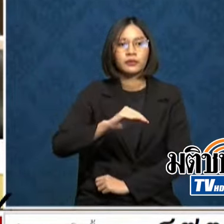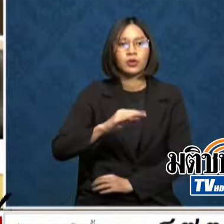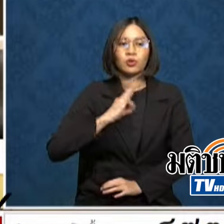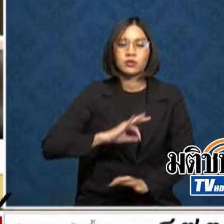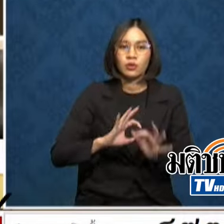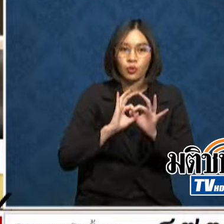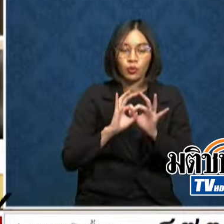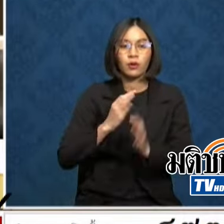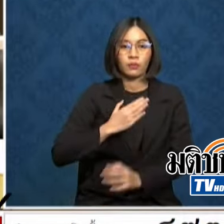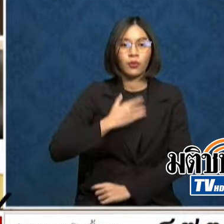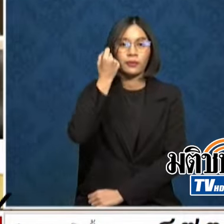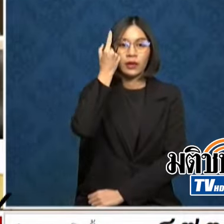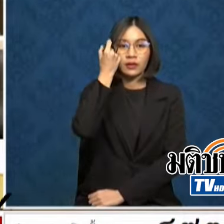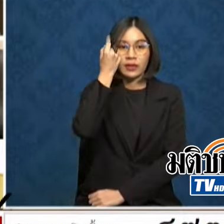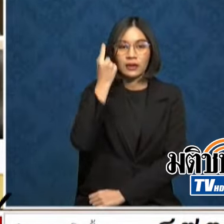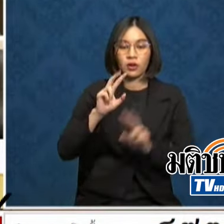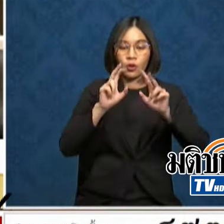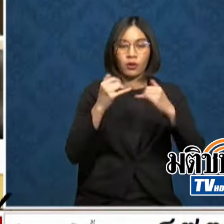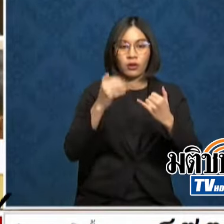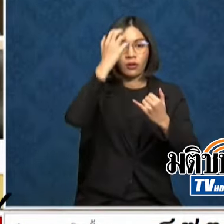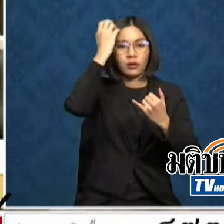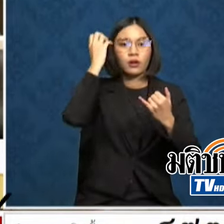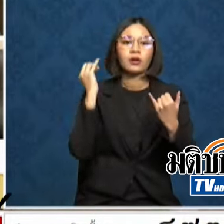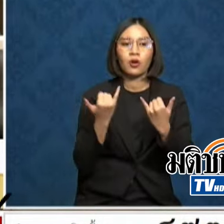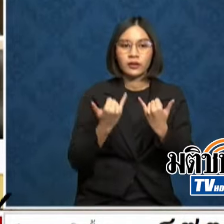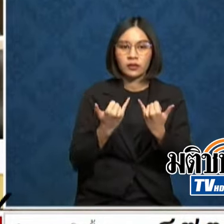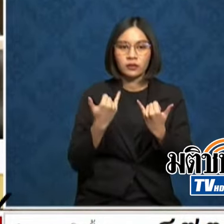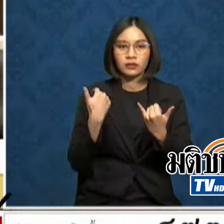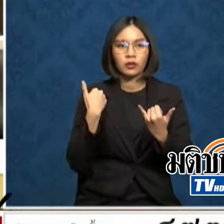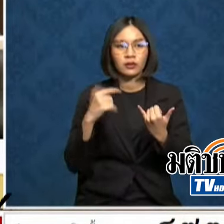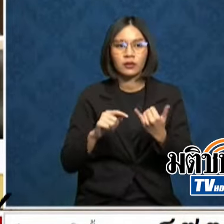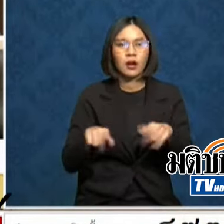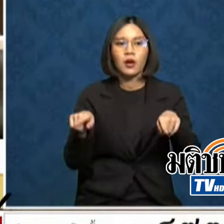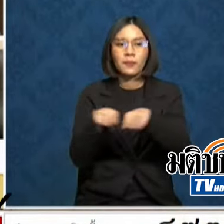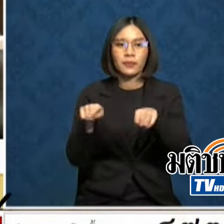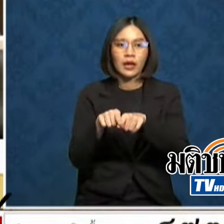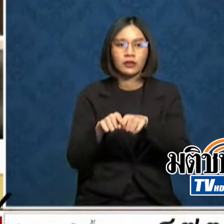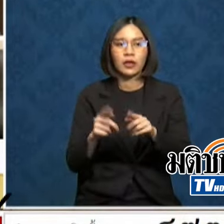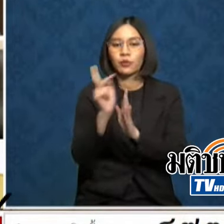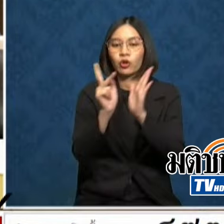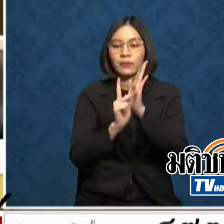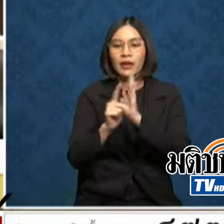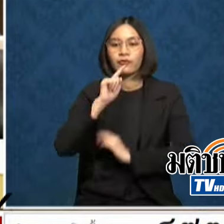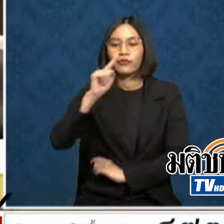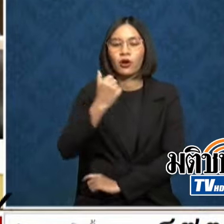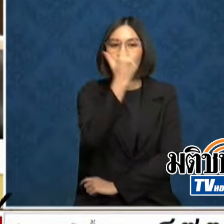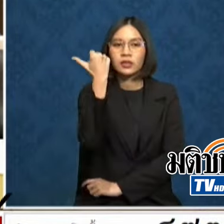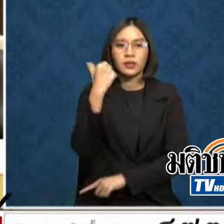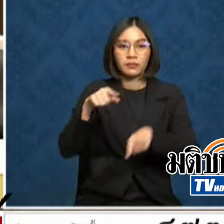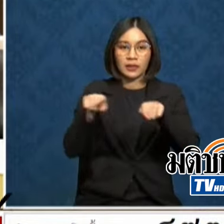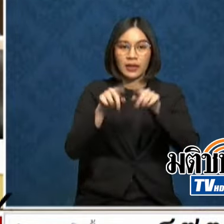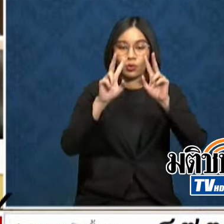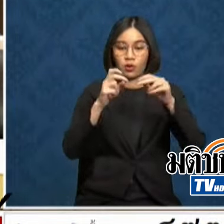านครับผมเข้าใจว่าเรื่องนี้คดีมันจะขาดประเด็นมันไม่ต่างกันกับคดีอื่นๆก็คือว่า